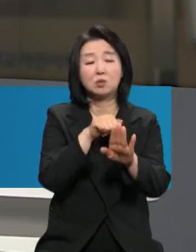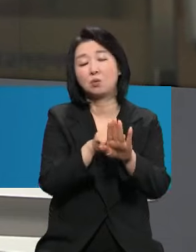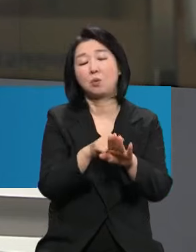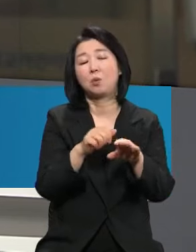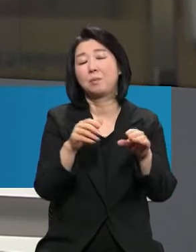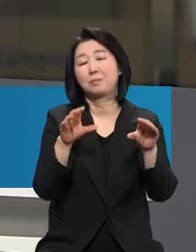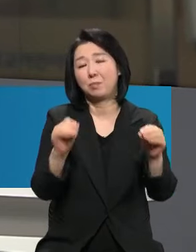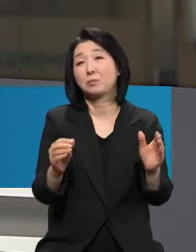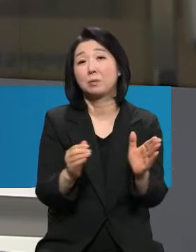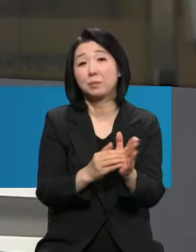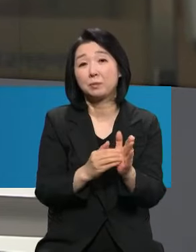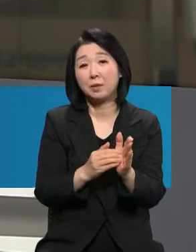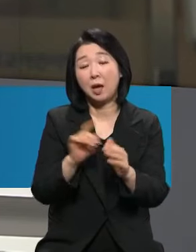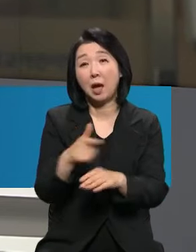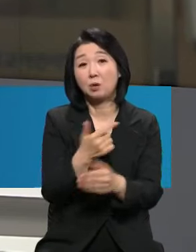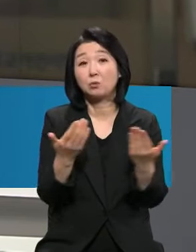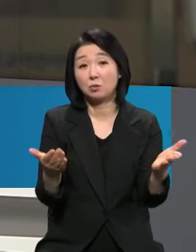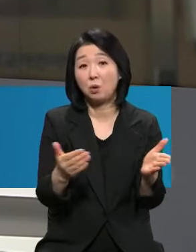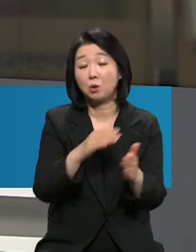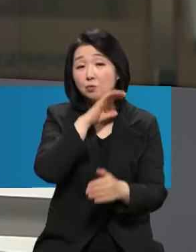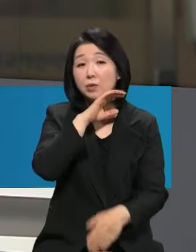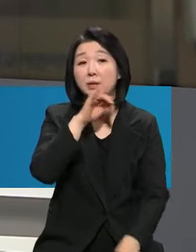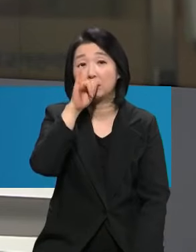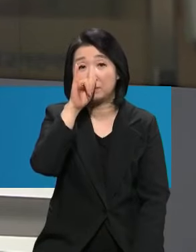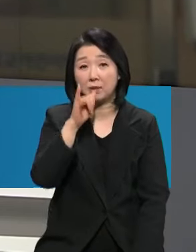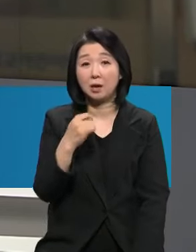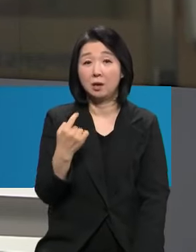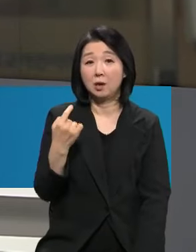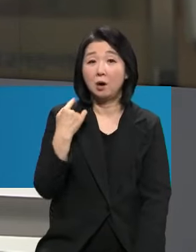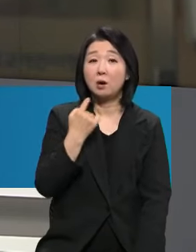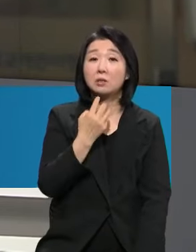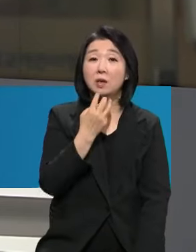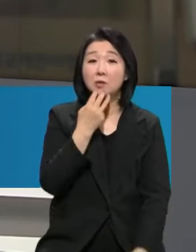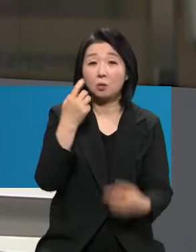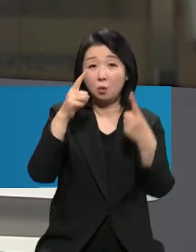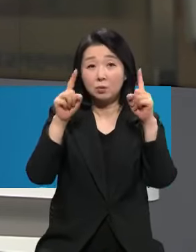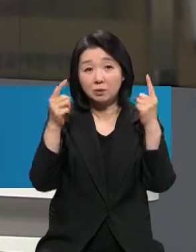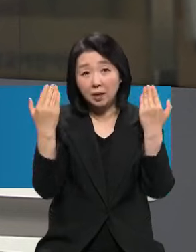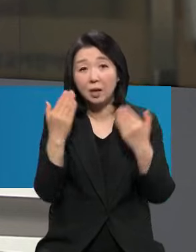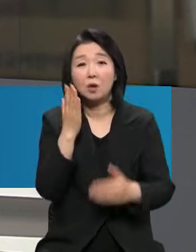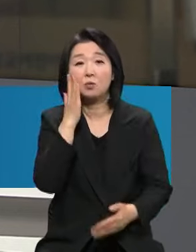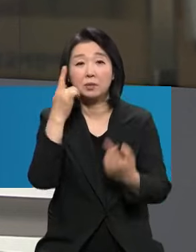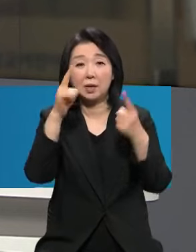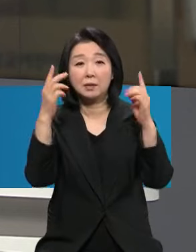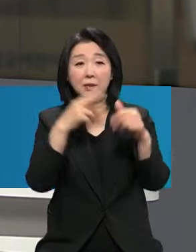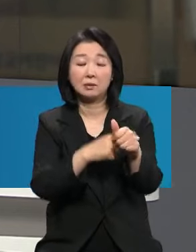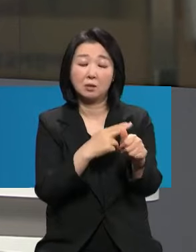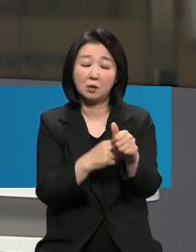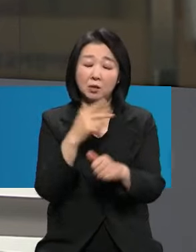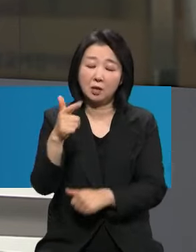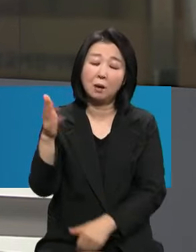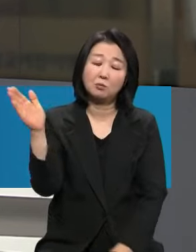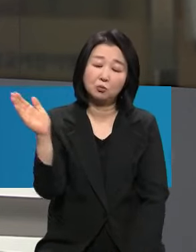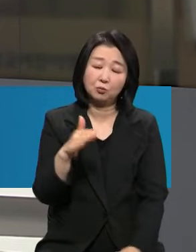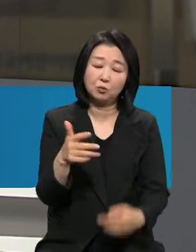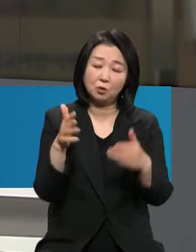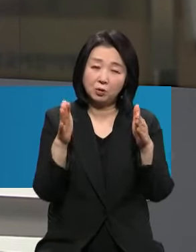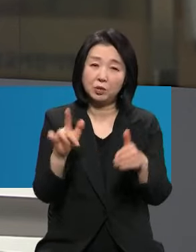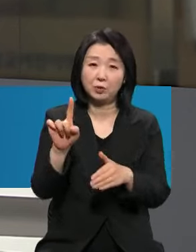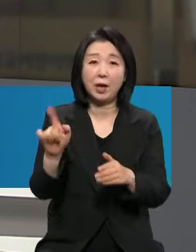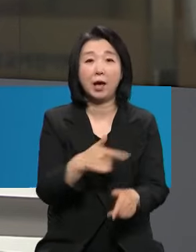어제 저녁 서울대 의대와 울산대 의대 교수들은 다음 주부터 주 1회 진료를 하지 않기로 의견을